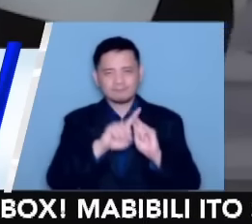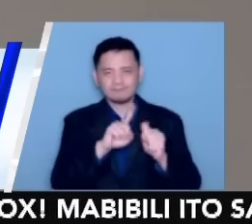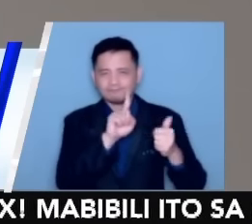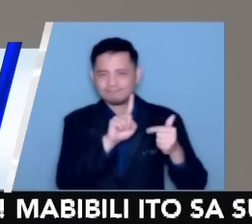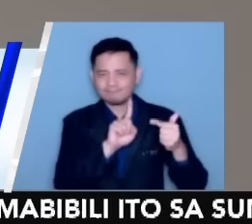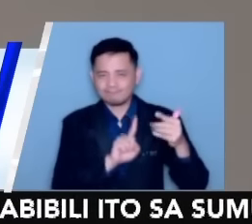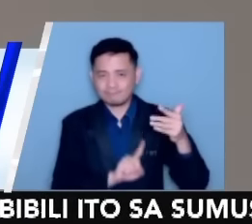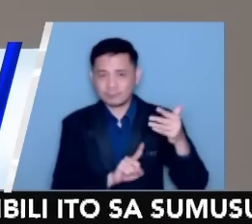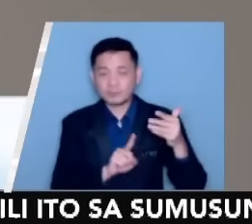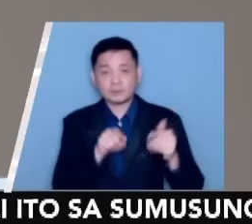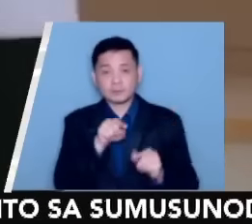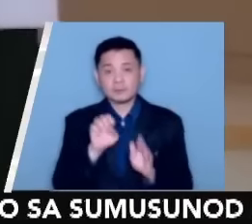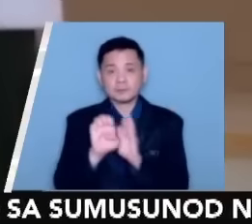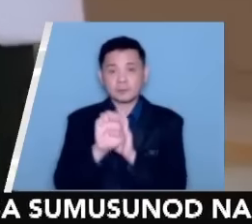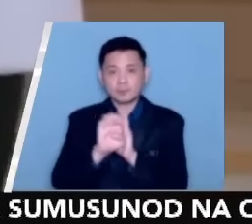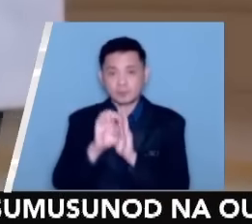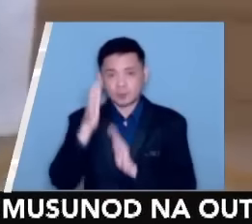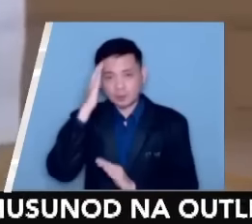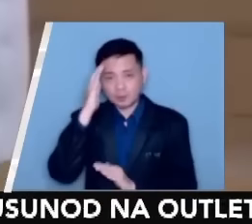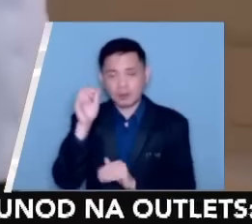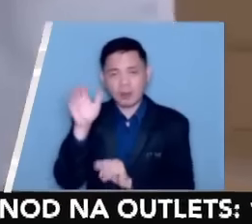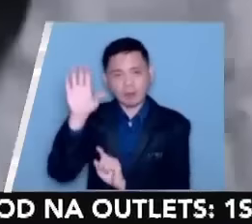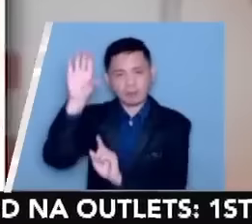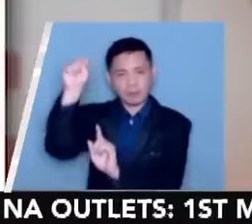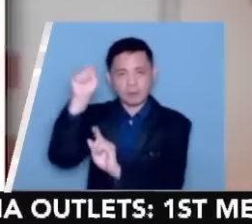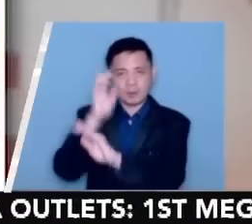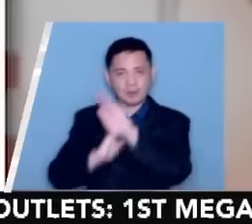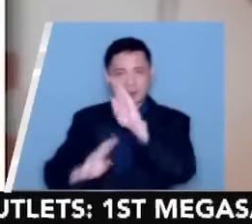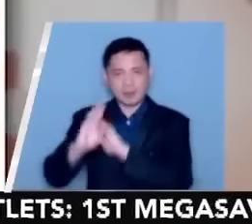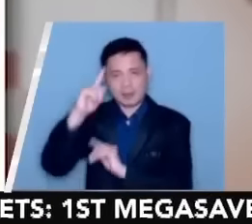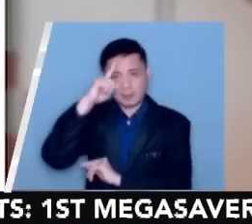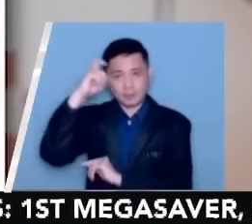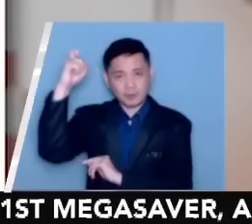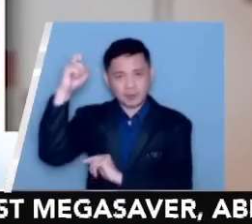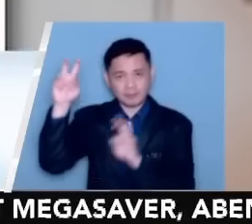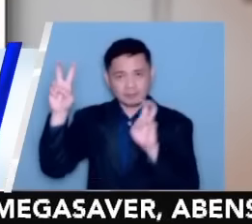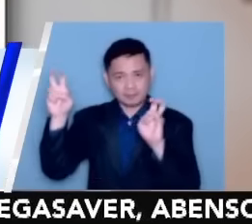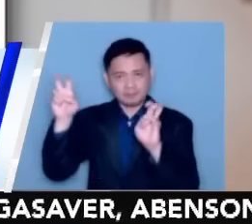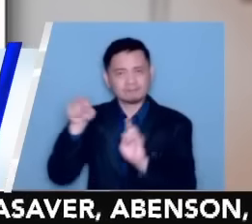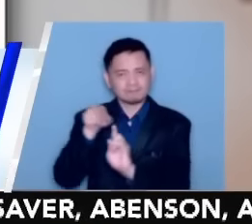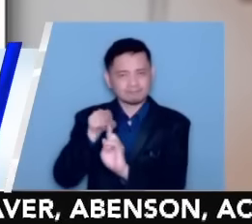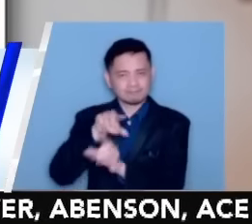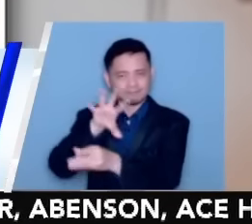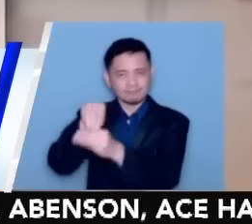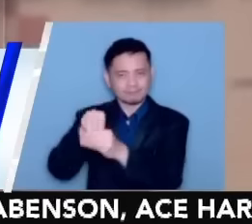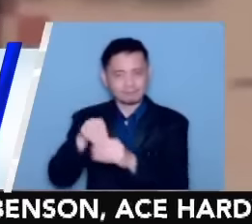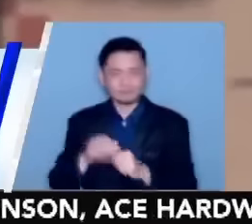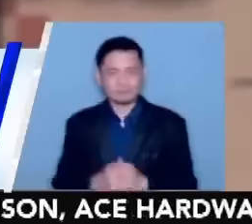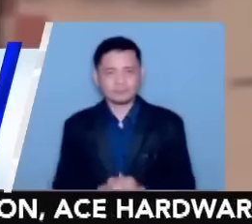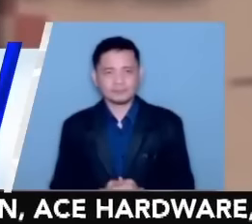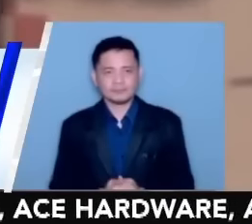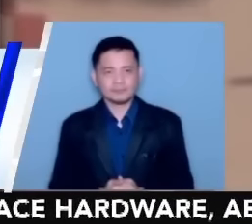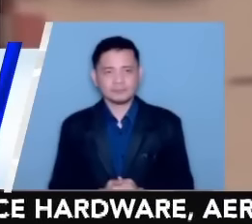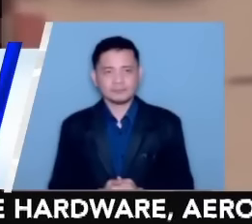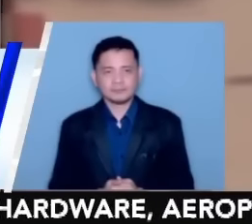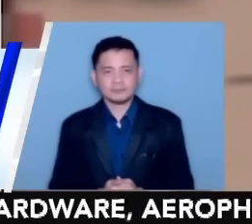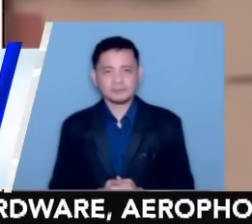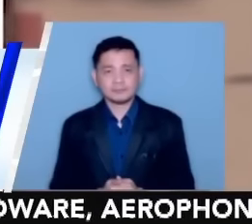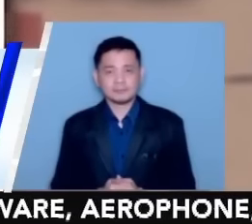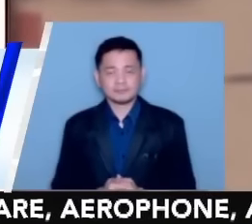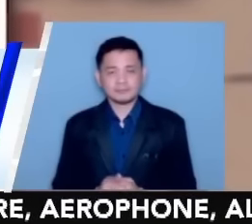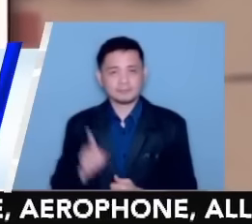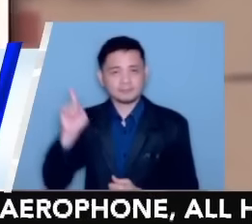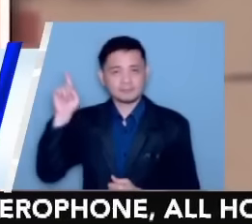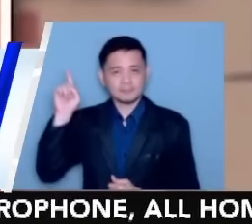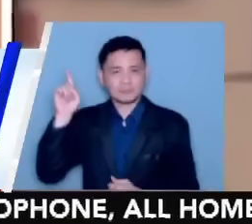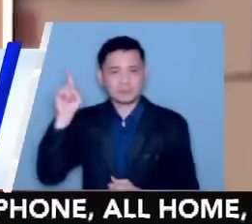Kamay na Pangarap. Congratulations! Winner din sa film festival si Kirai Celis na best performance in a